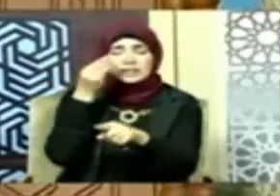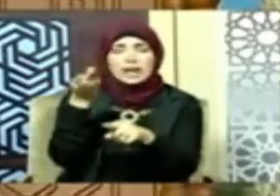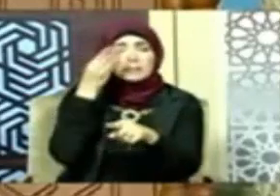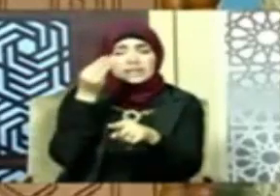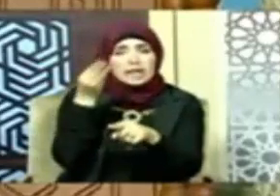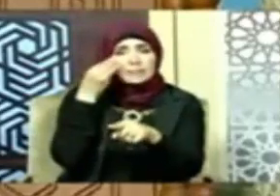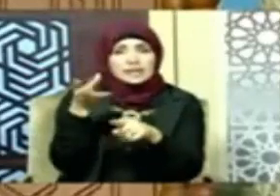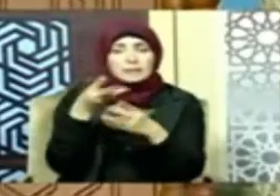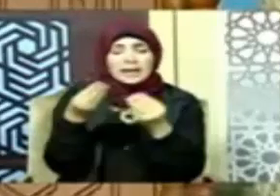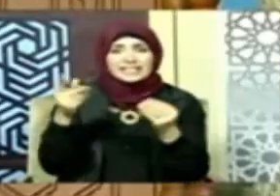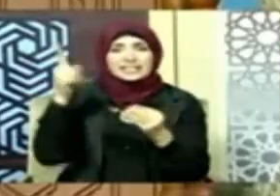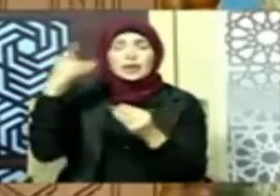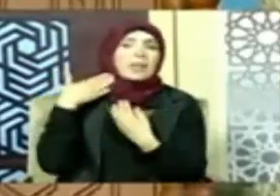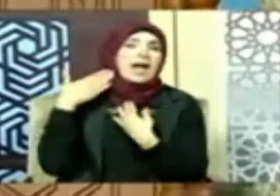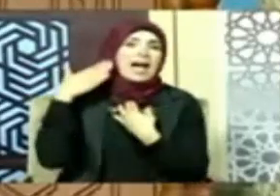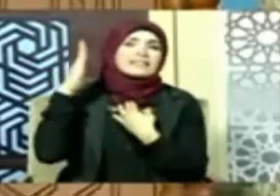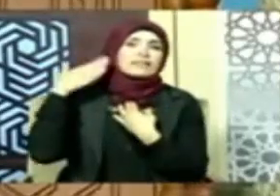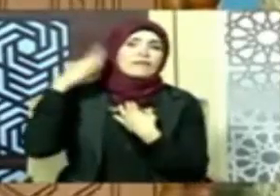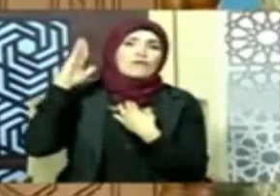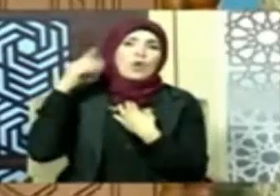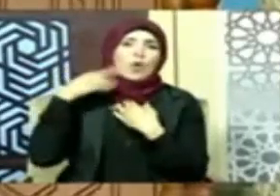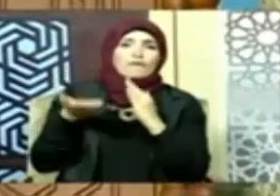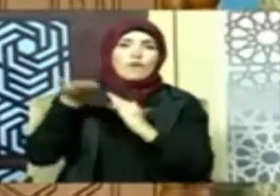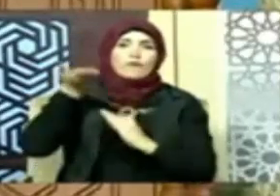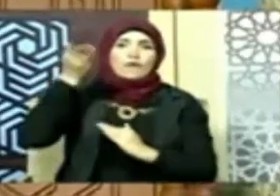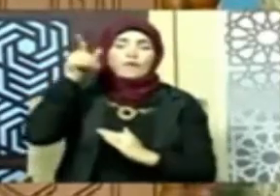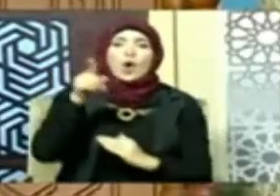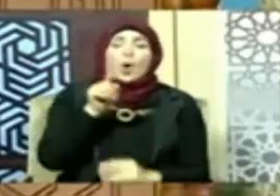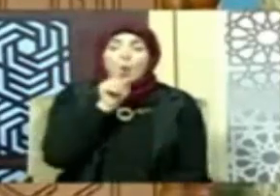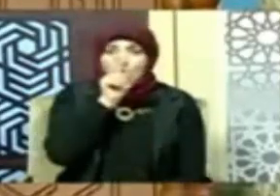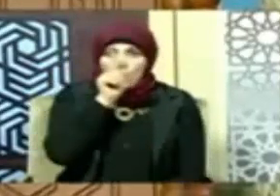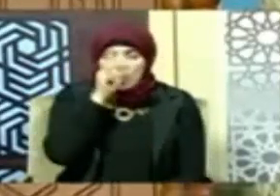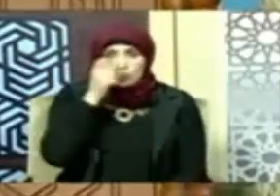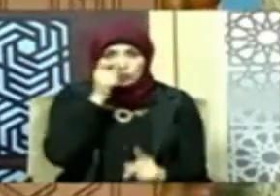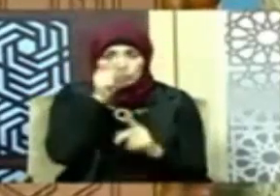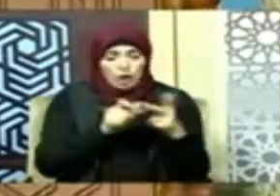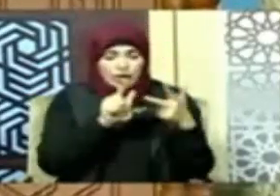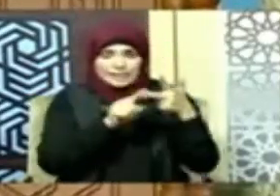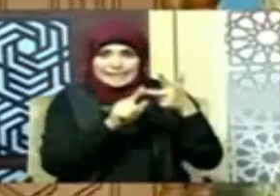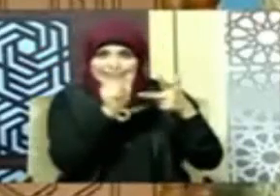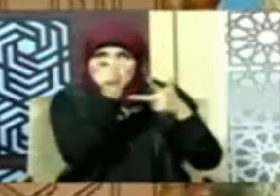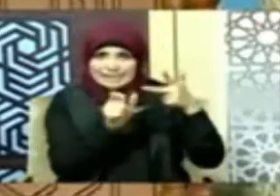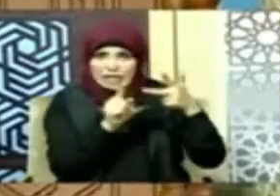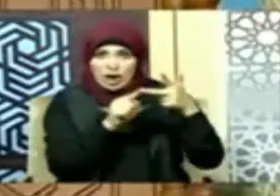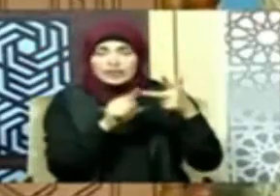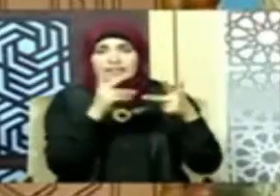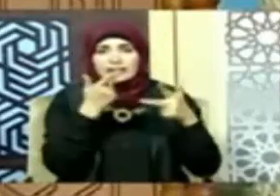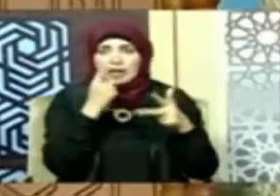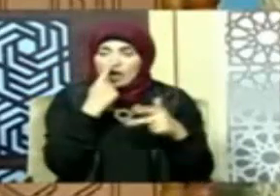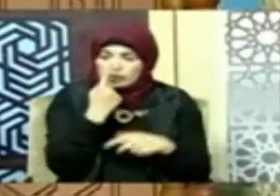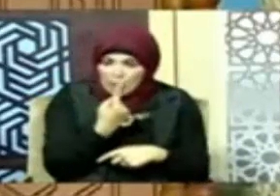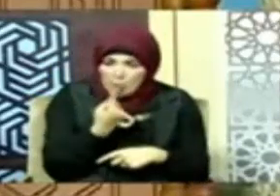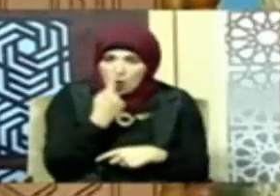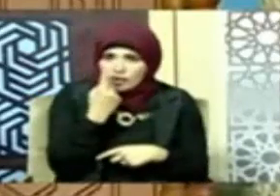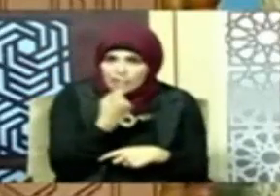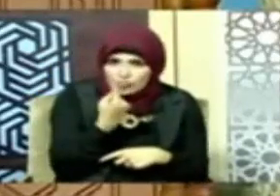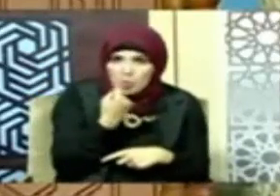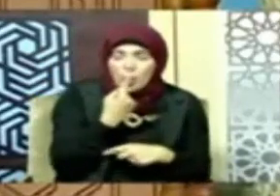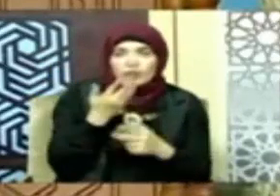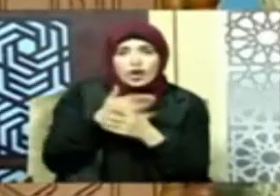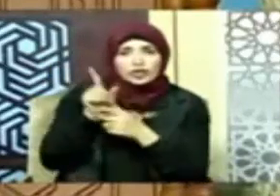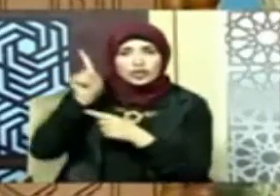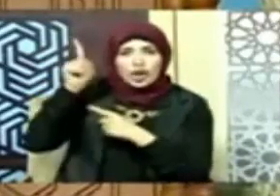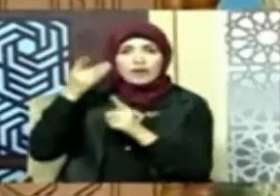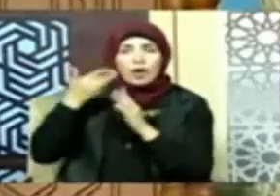وما تواضع عبد لله عز وجل إلا